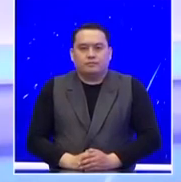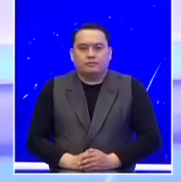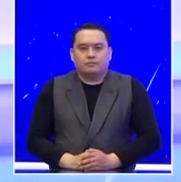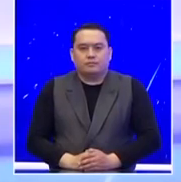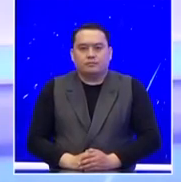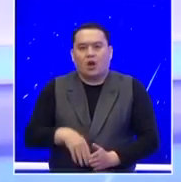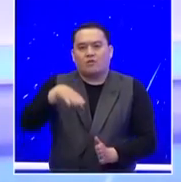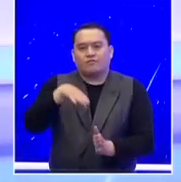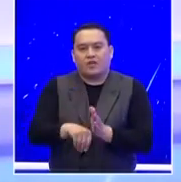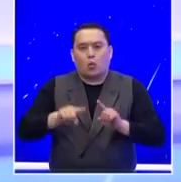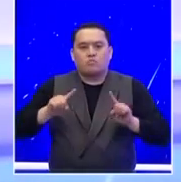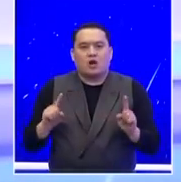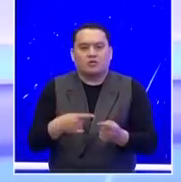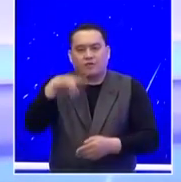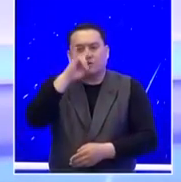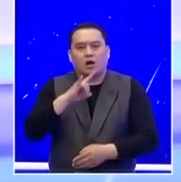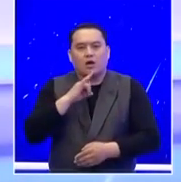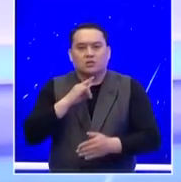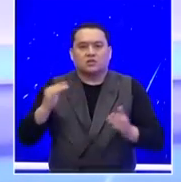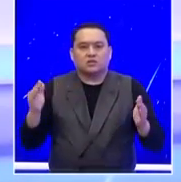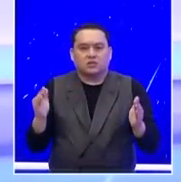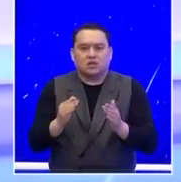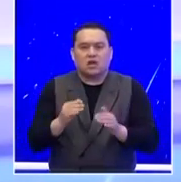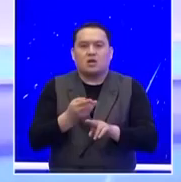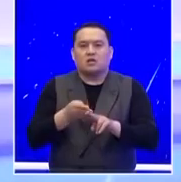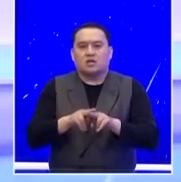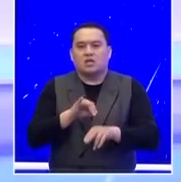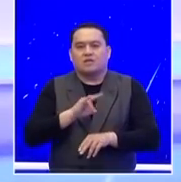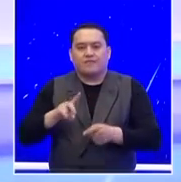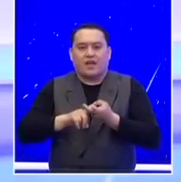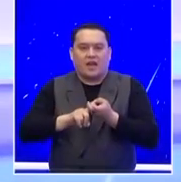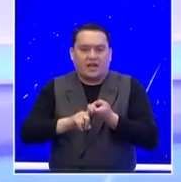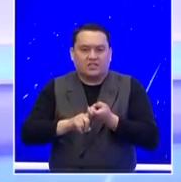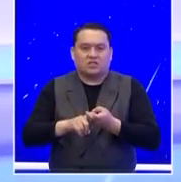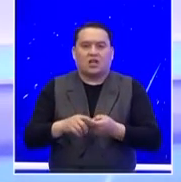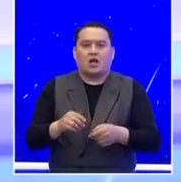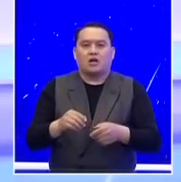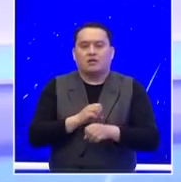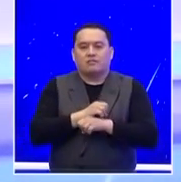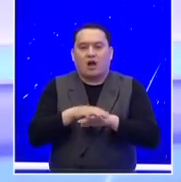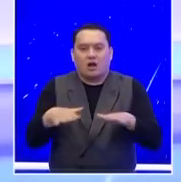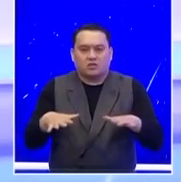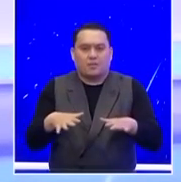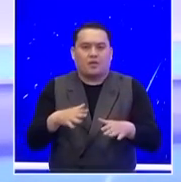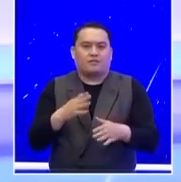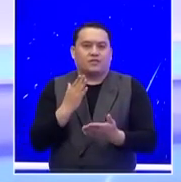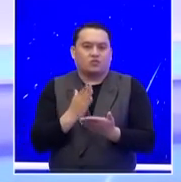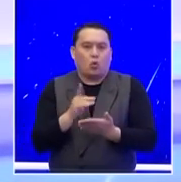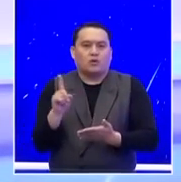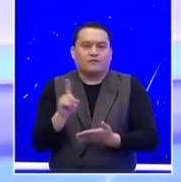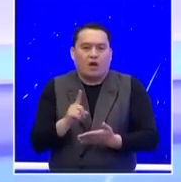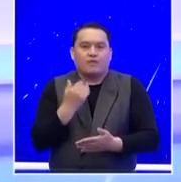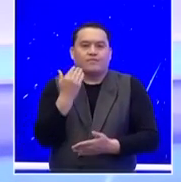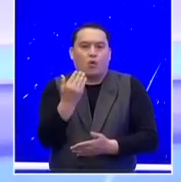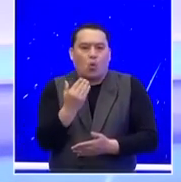Введенные контрольно-ограничительные меры в Казахстане снижают темпы распространения инфекции. Так считает главный санврач страны Айжан Есмегамбетова. По